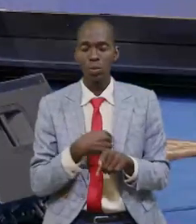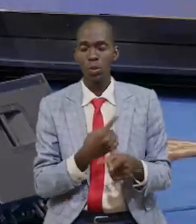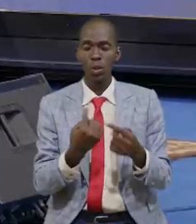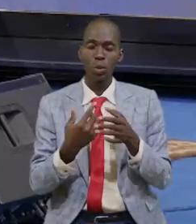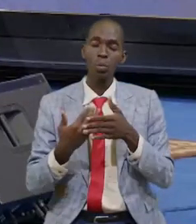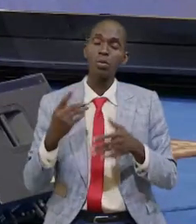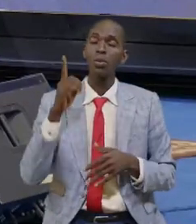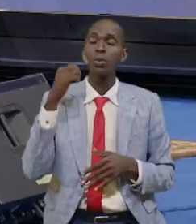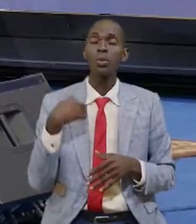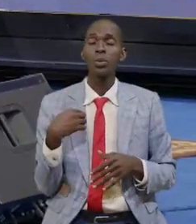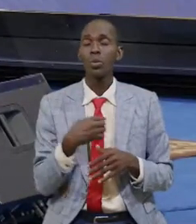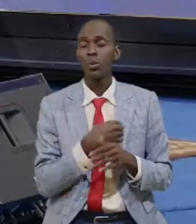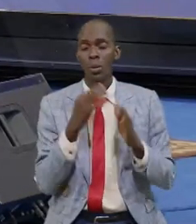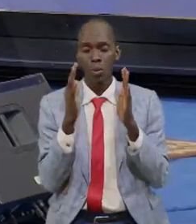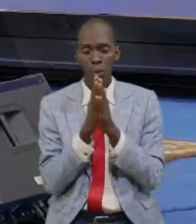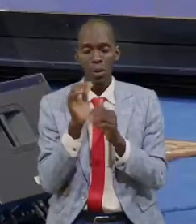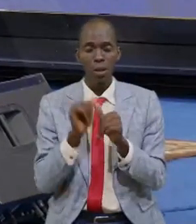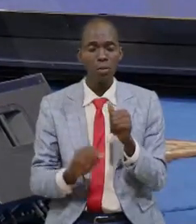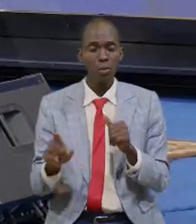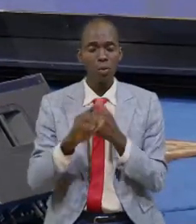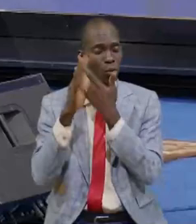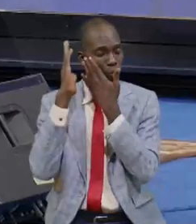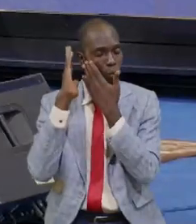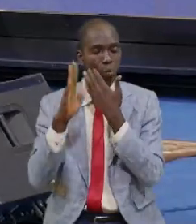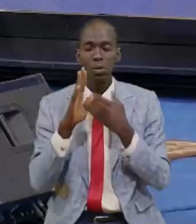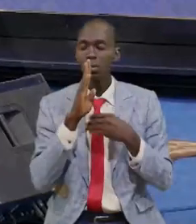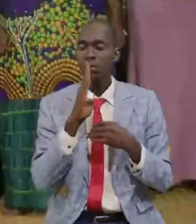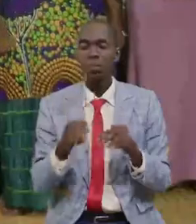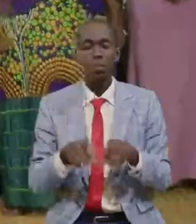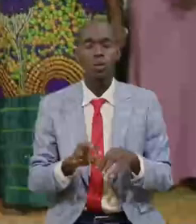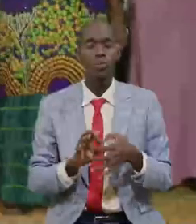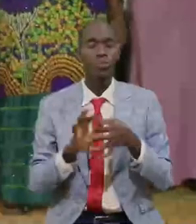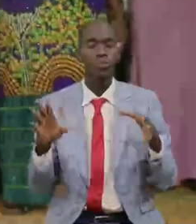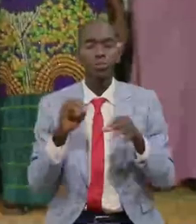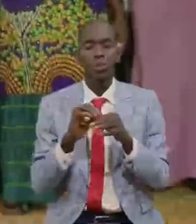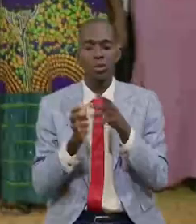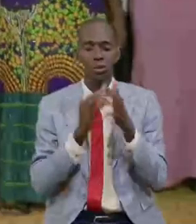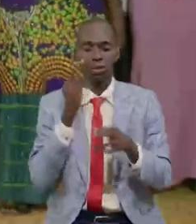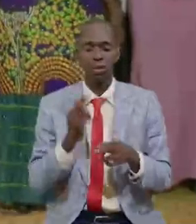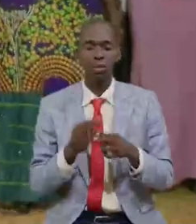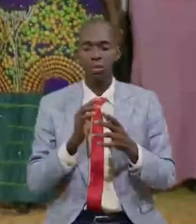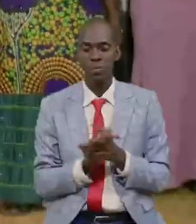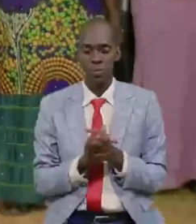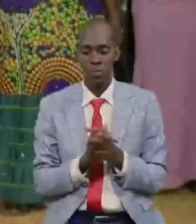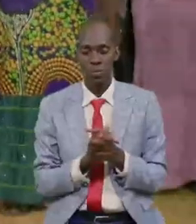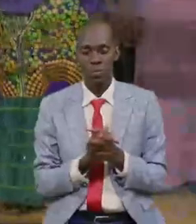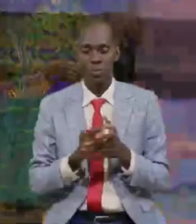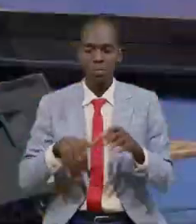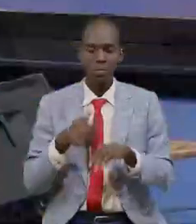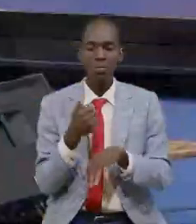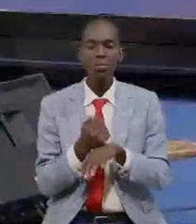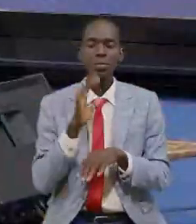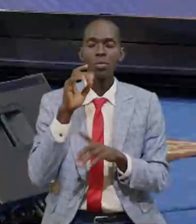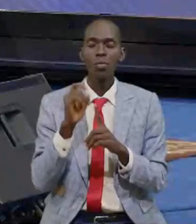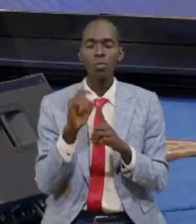nous prions que tout le monde soit délié au nom de Jésus-Christ. Confirme